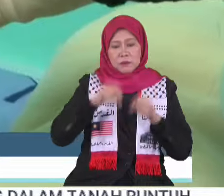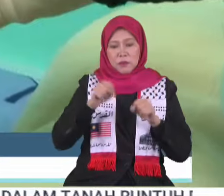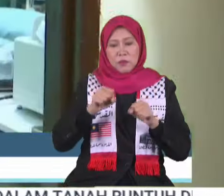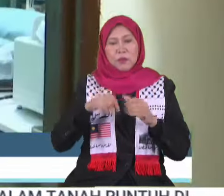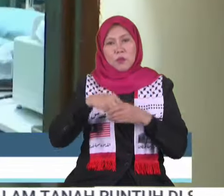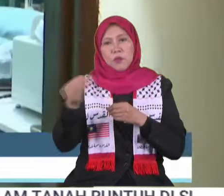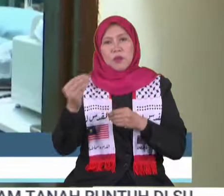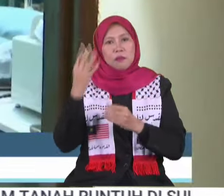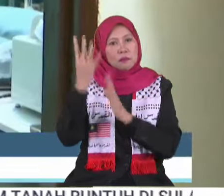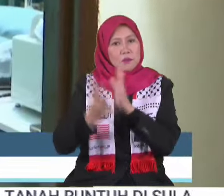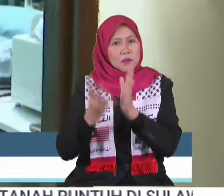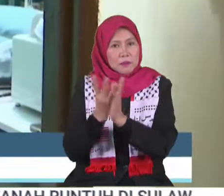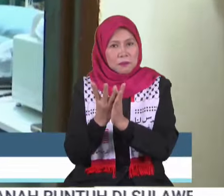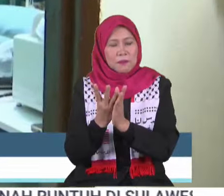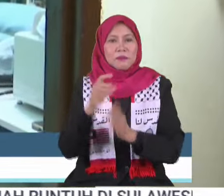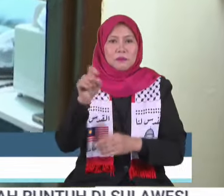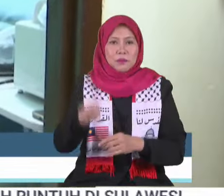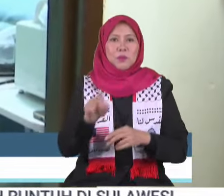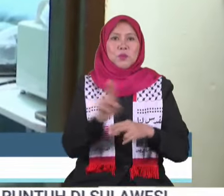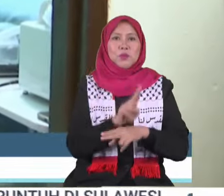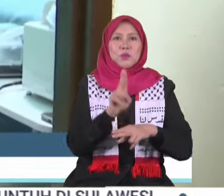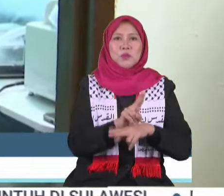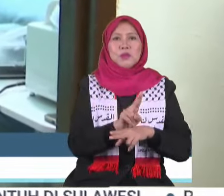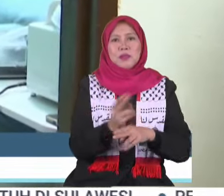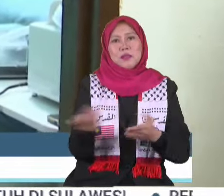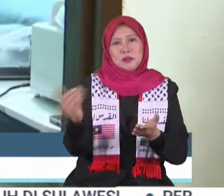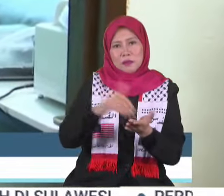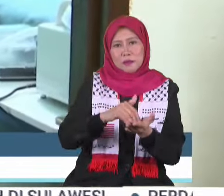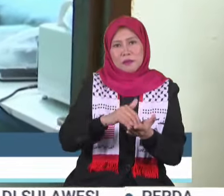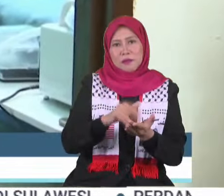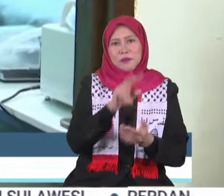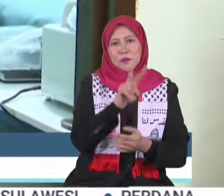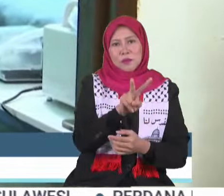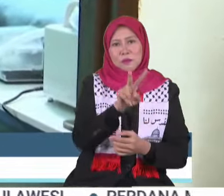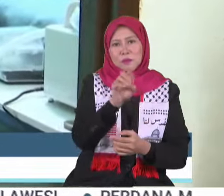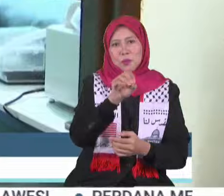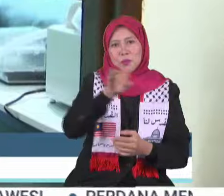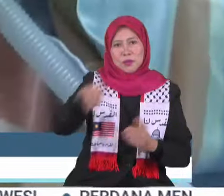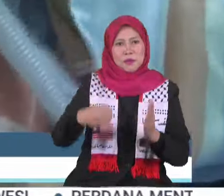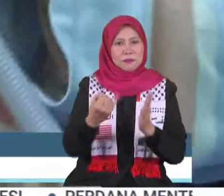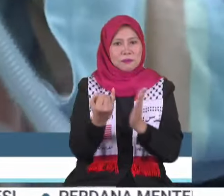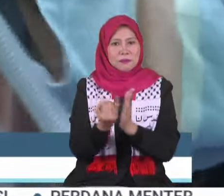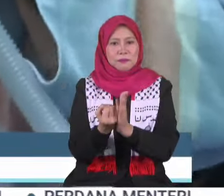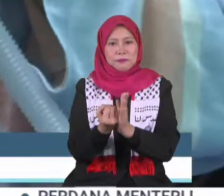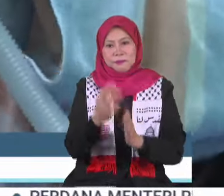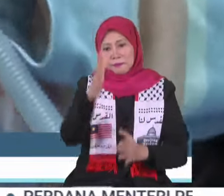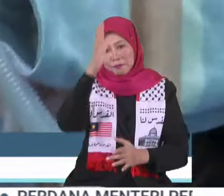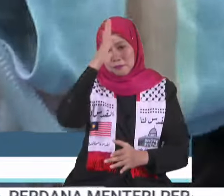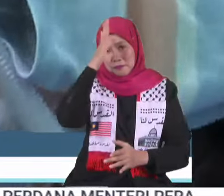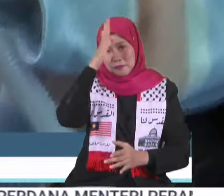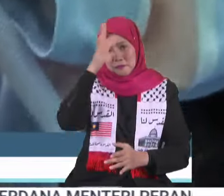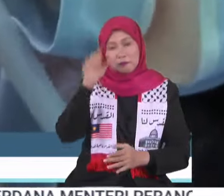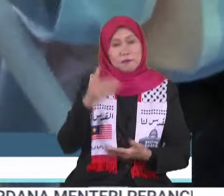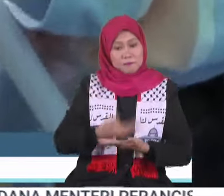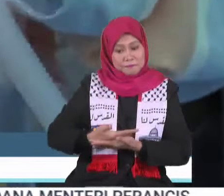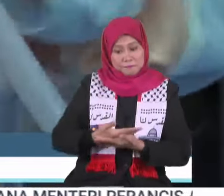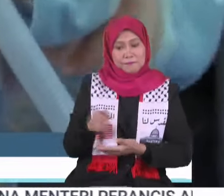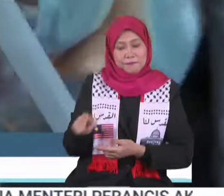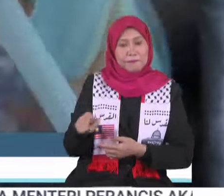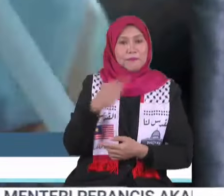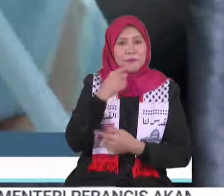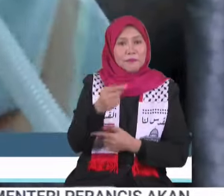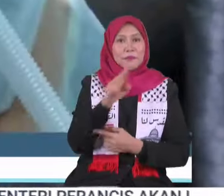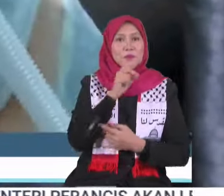dalam tempoh 4 jam dan perlu digunakan semula selama 20 jam. Bapa bayi ini, Abdullah Syahid Muhammad